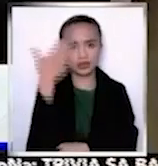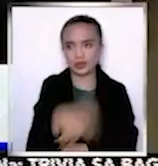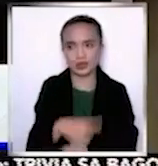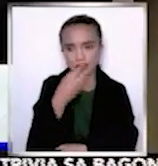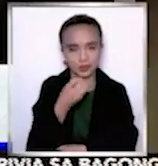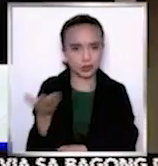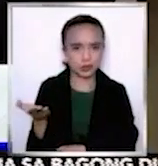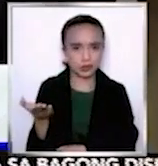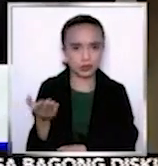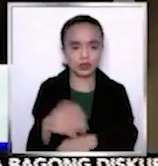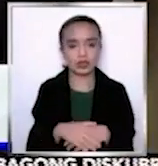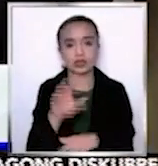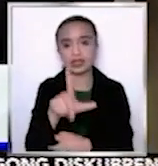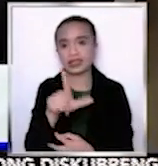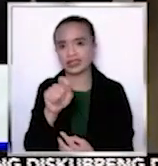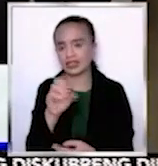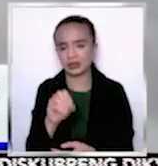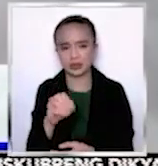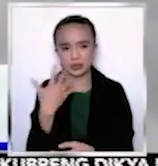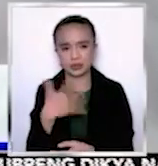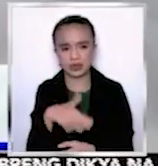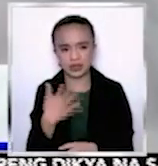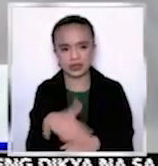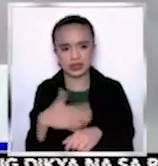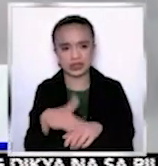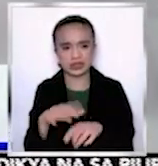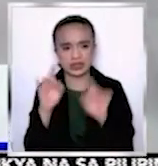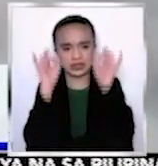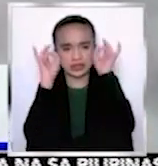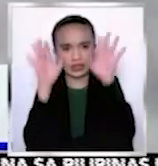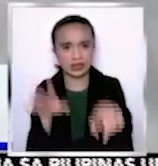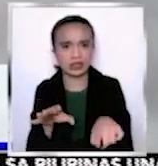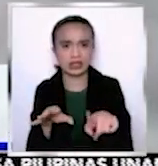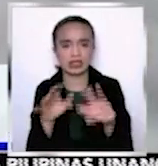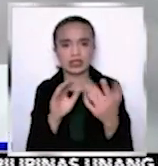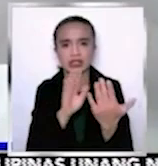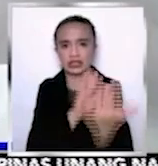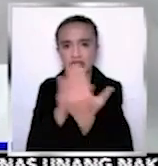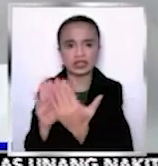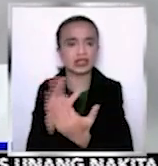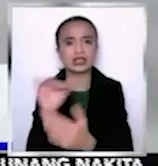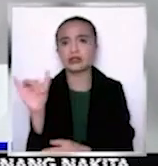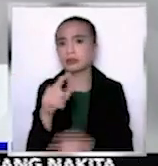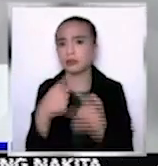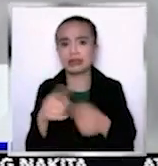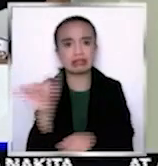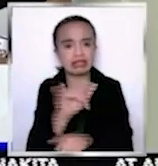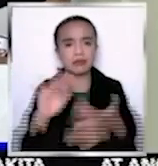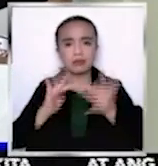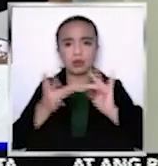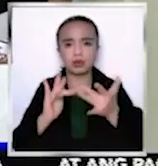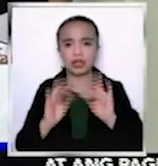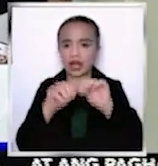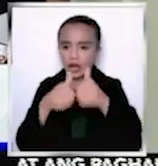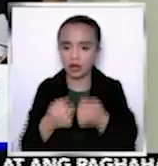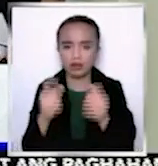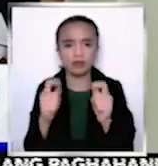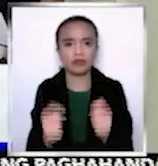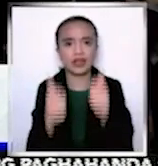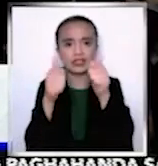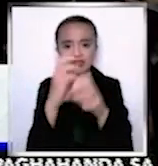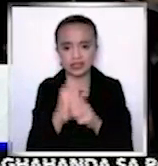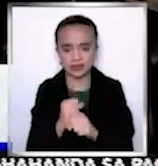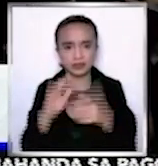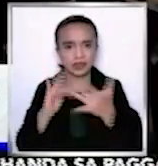LTO, nakakaalarma na raw ang mga insidente hindi lang ng harapan, kundi pati ng online fixing para agad na makakuha ng lisensya kahit di kayo haharap sa